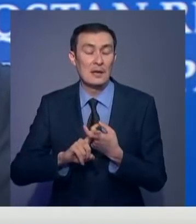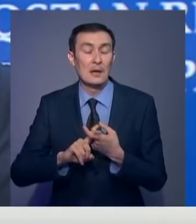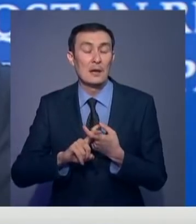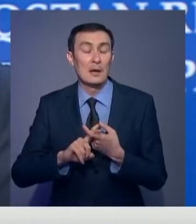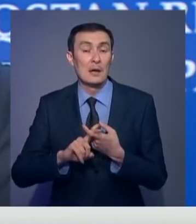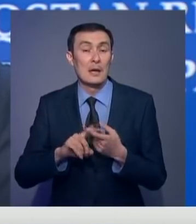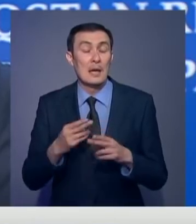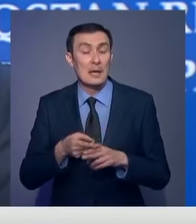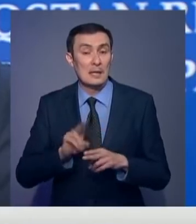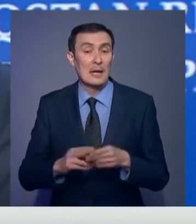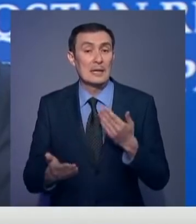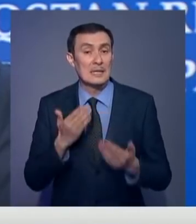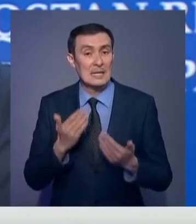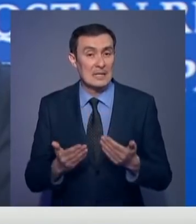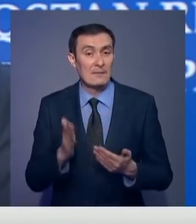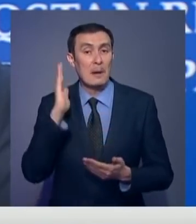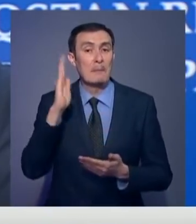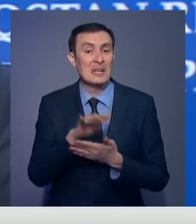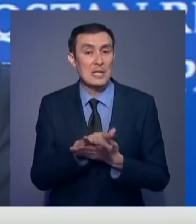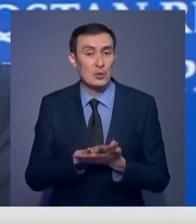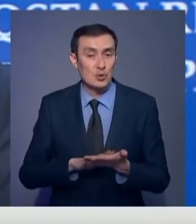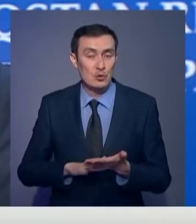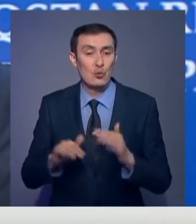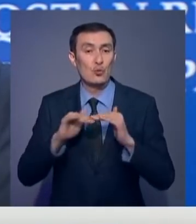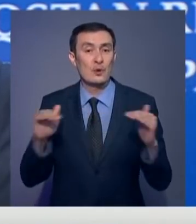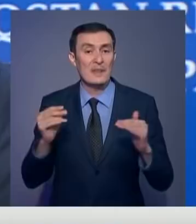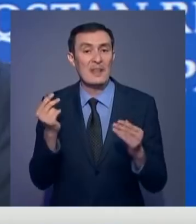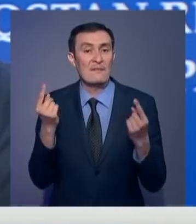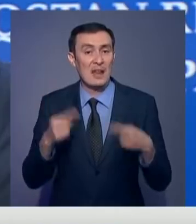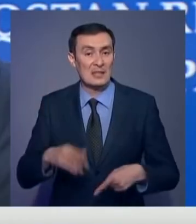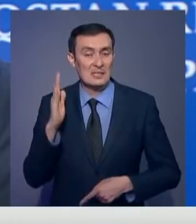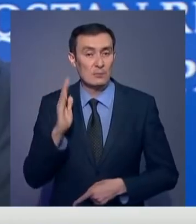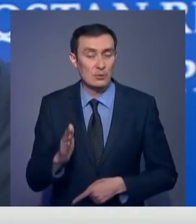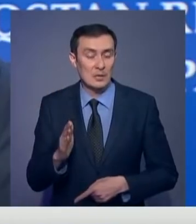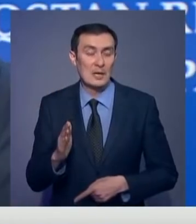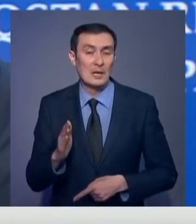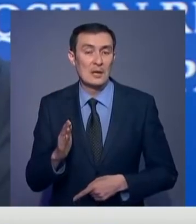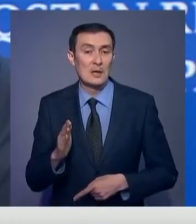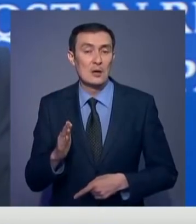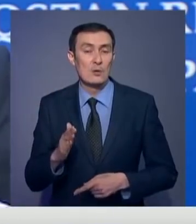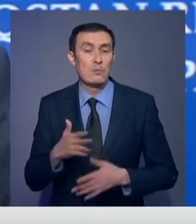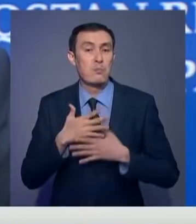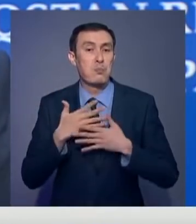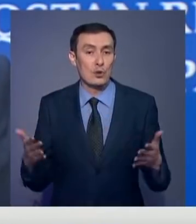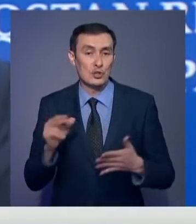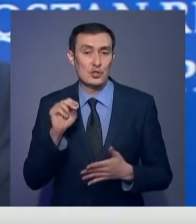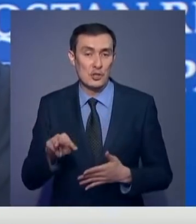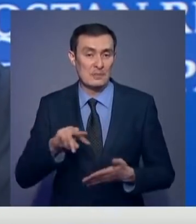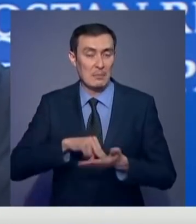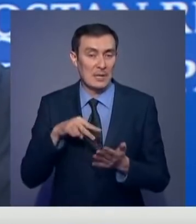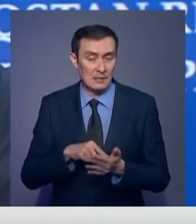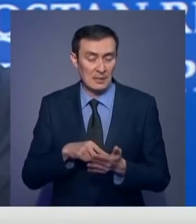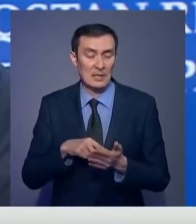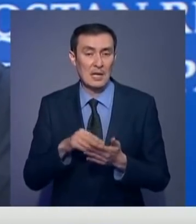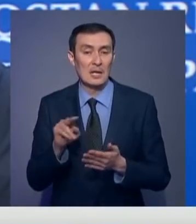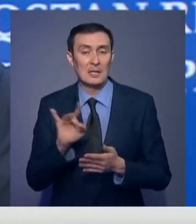уже сказал, что если в последующем уровень инфляции будет выходить за запланированный коридор, то